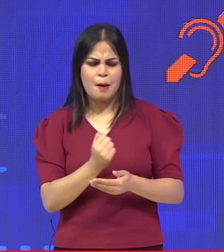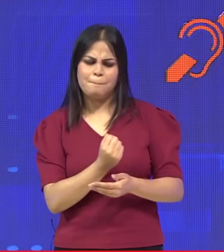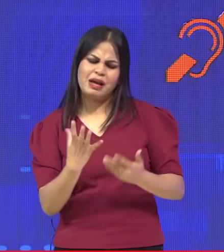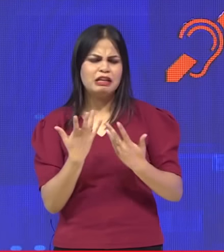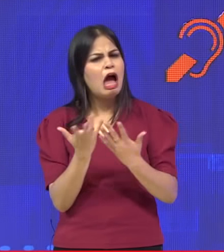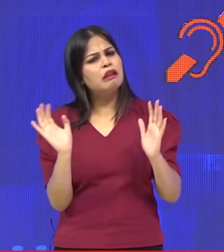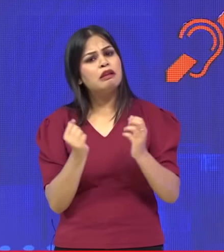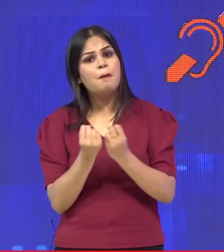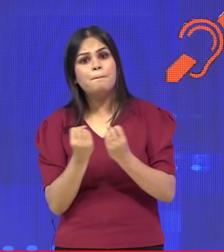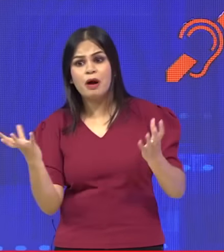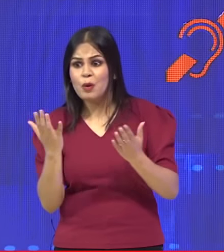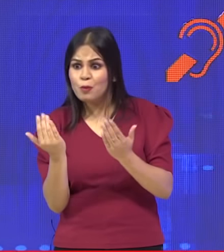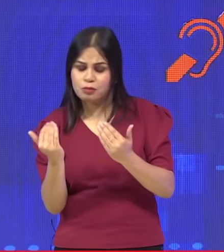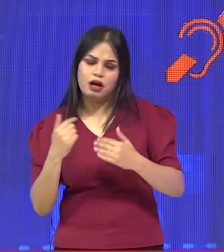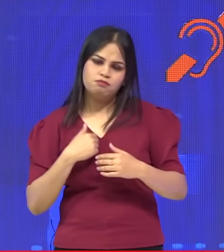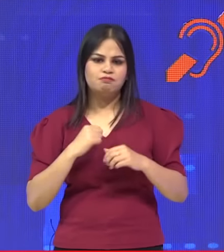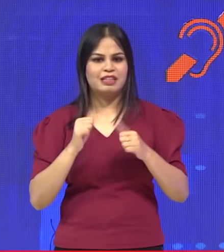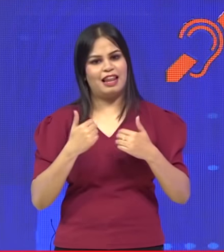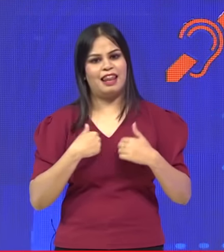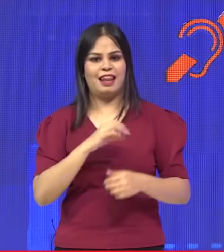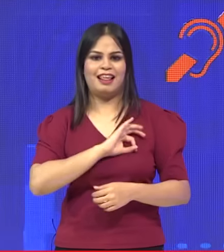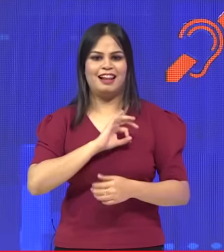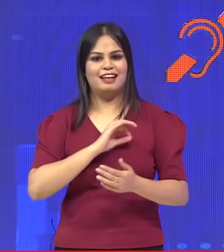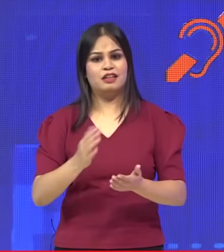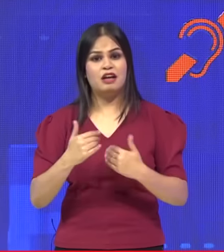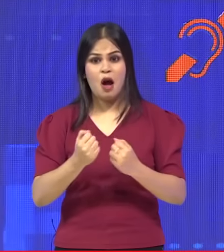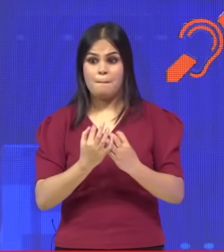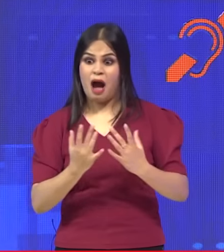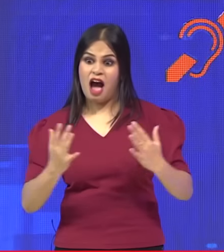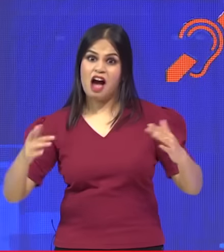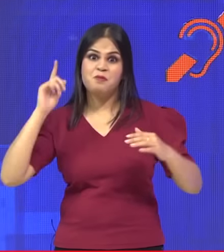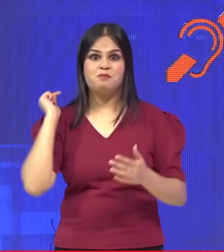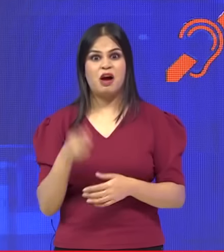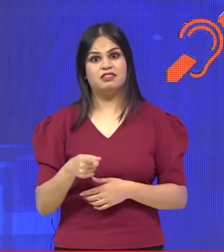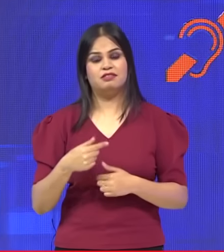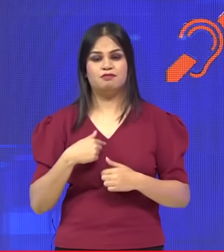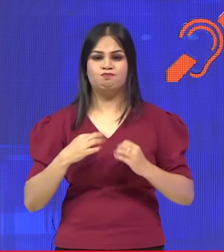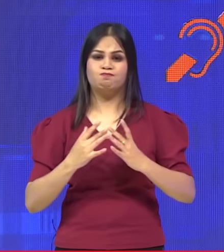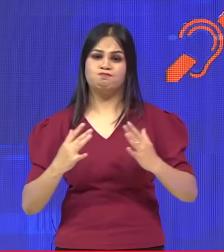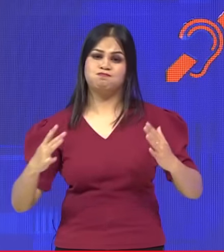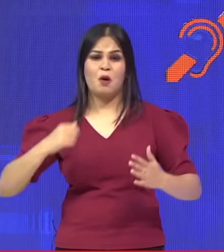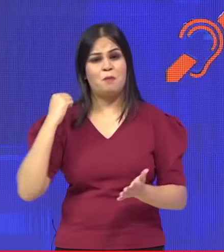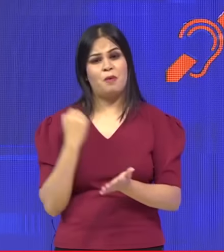हो सकते हैं वह होने चाहिए देर सारे होने चाहिए सर